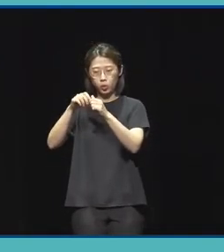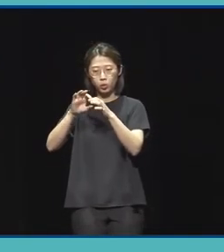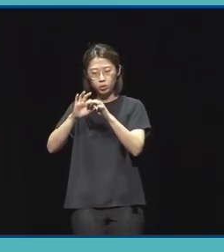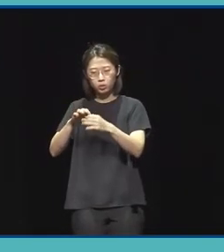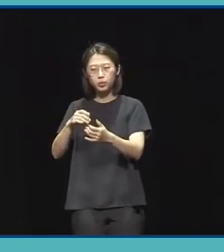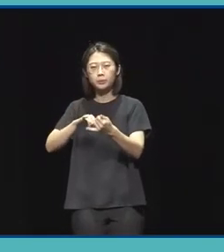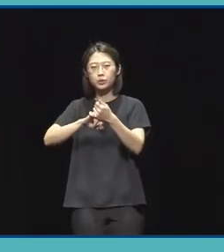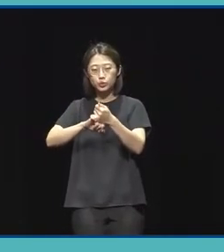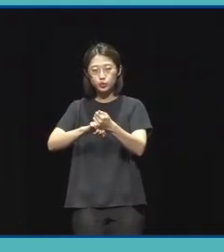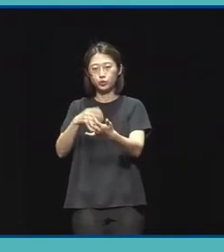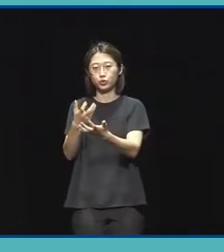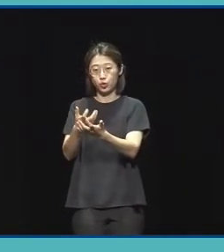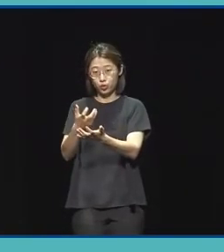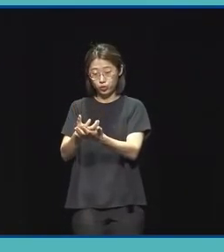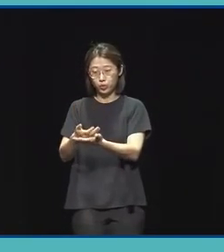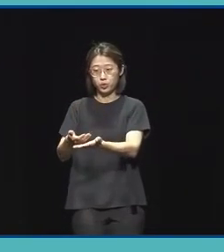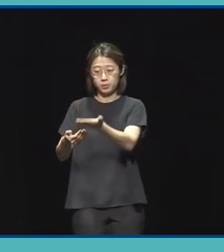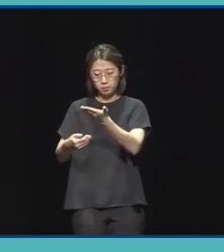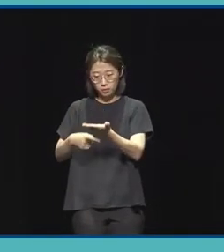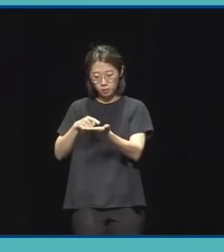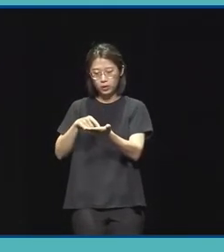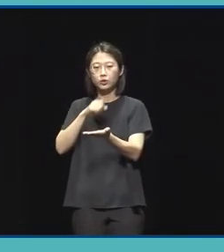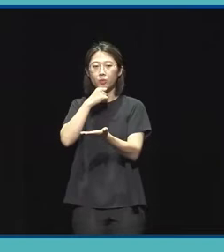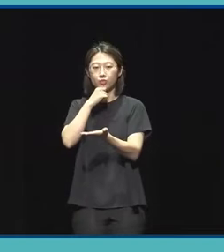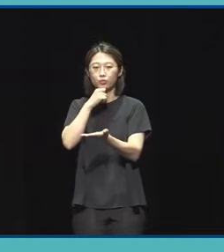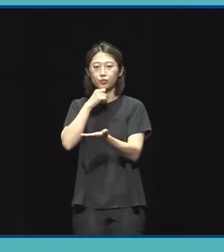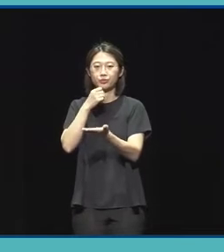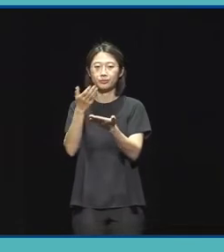제출 서류를 토대로 점수를 산출하게 됩니다.